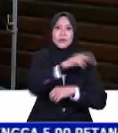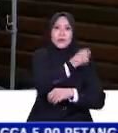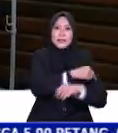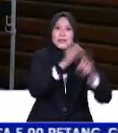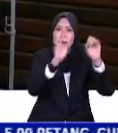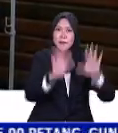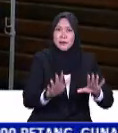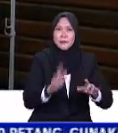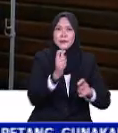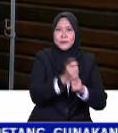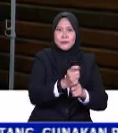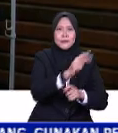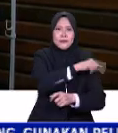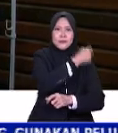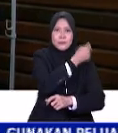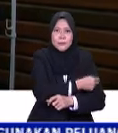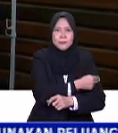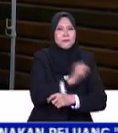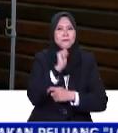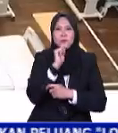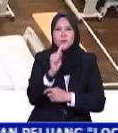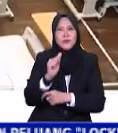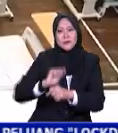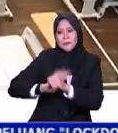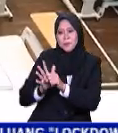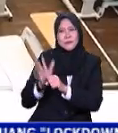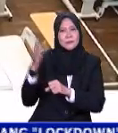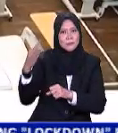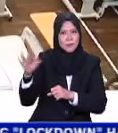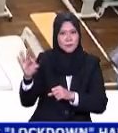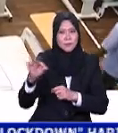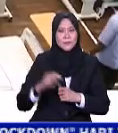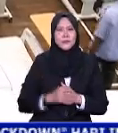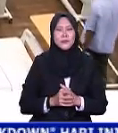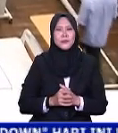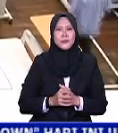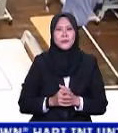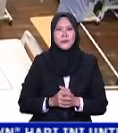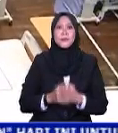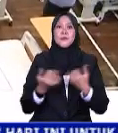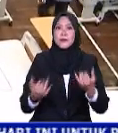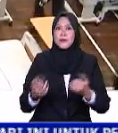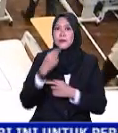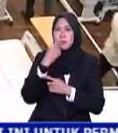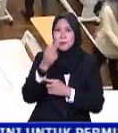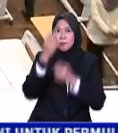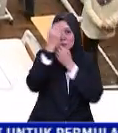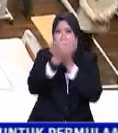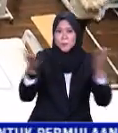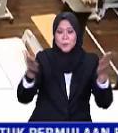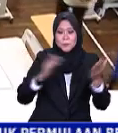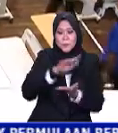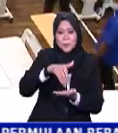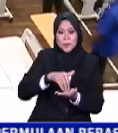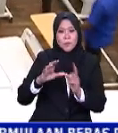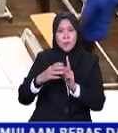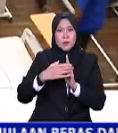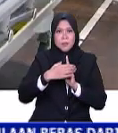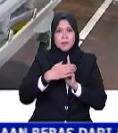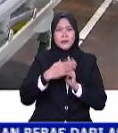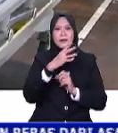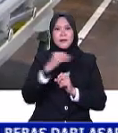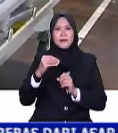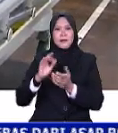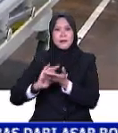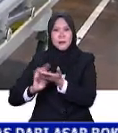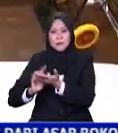Alam kekal sebagai Hospital bukan covid-19 dalam perkara berkaitan beliau turut mengumumkan pusat kuarantin